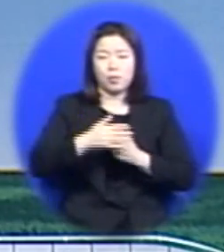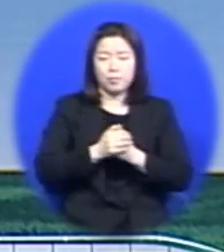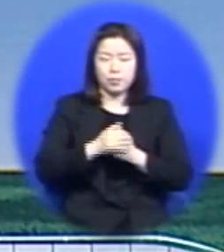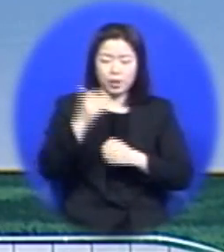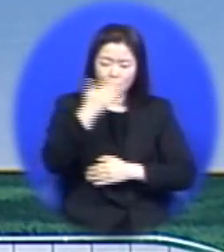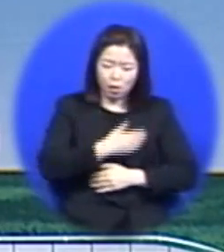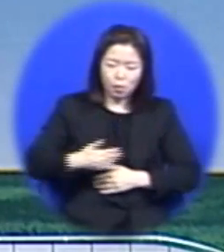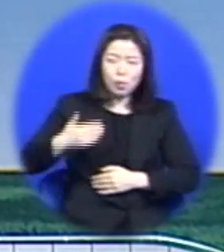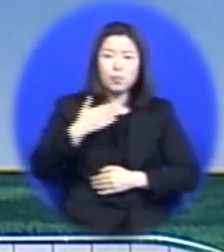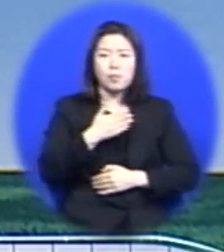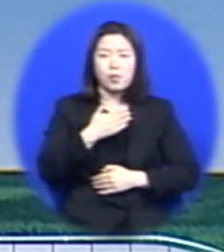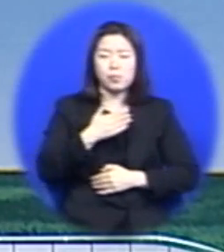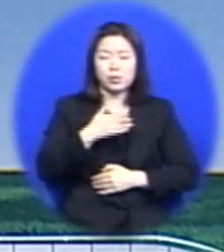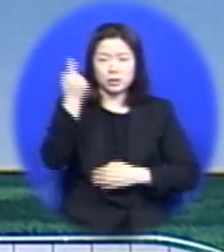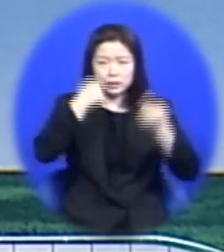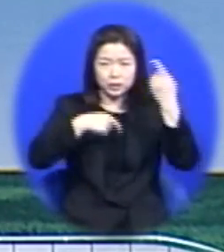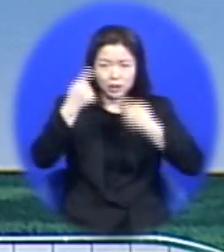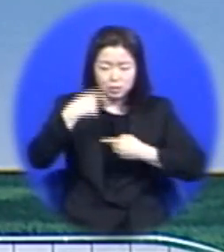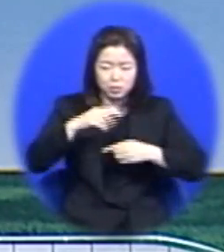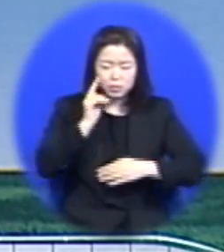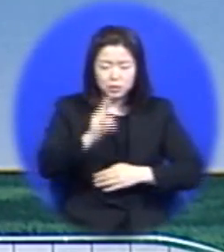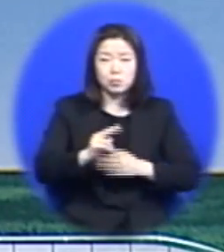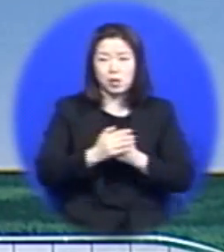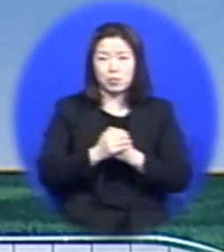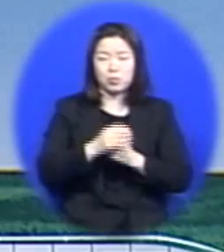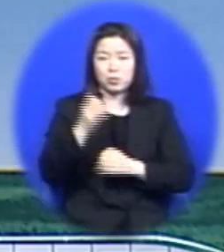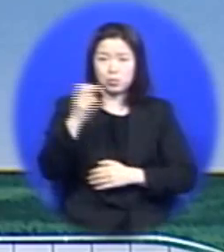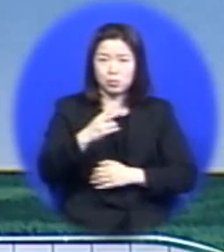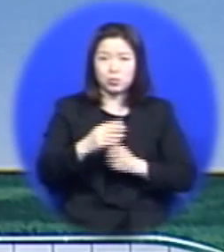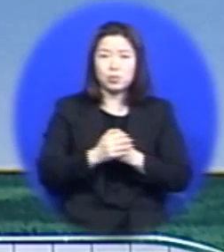온몸은 상처투성이고 그리고